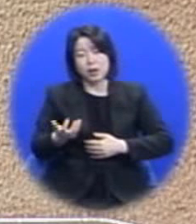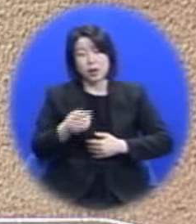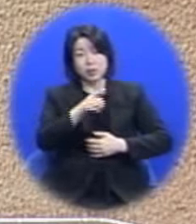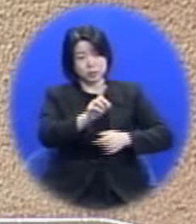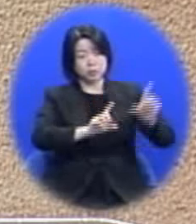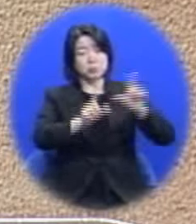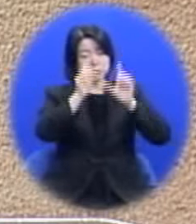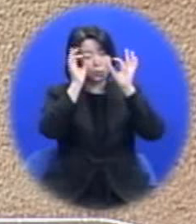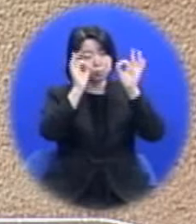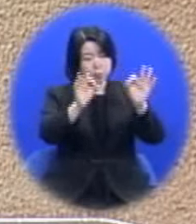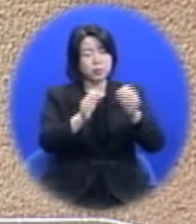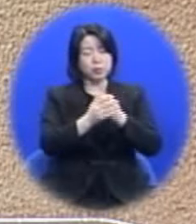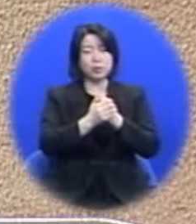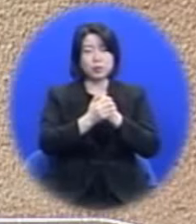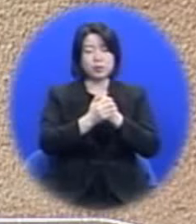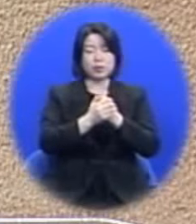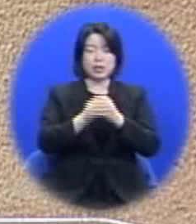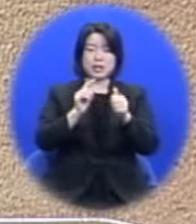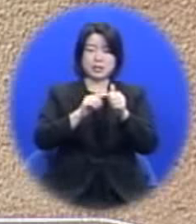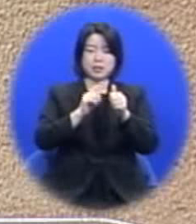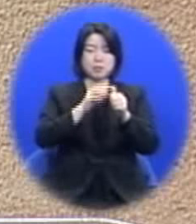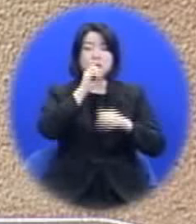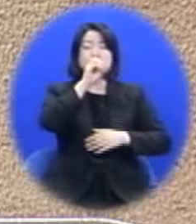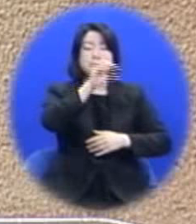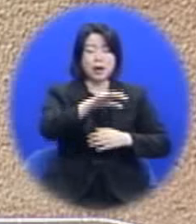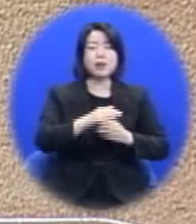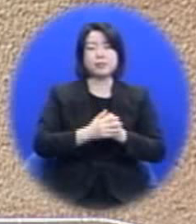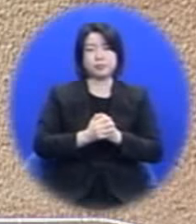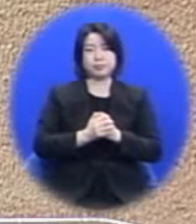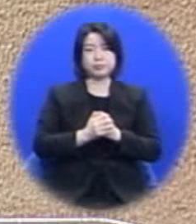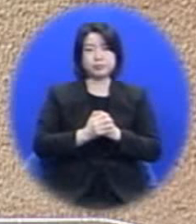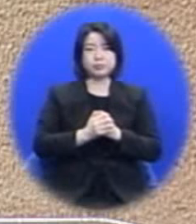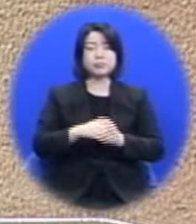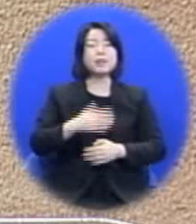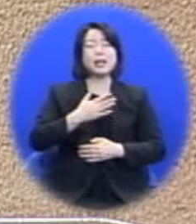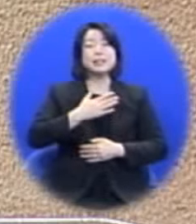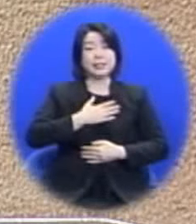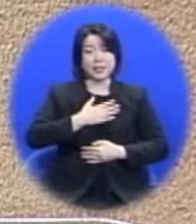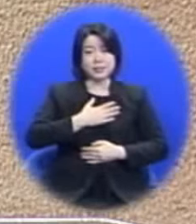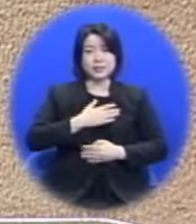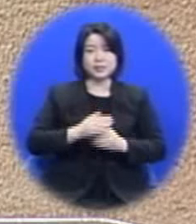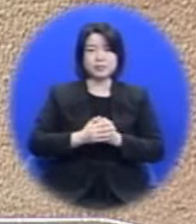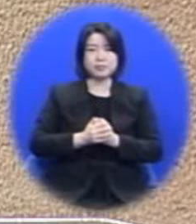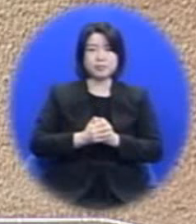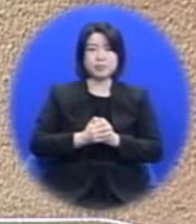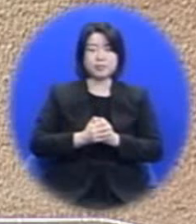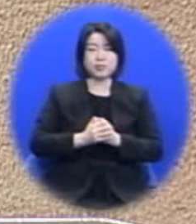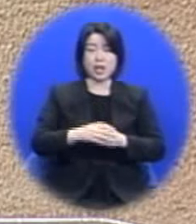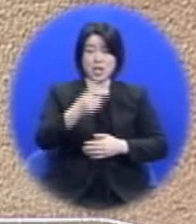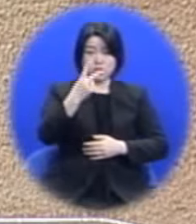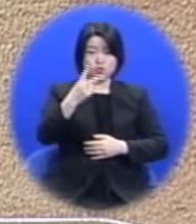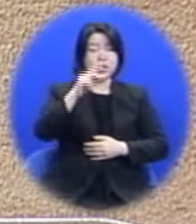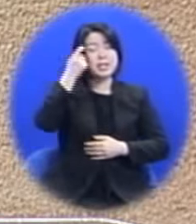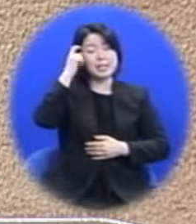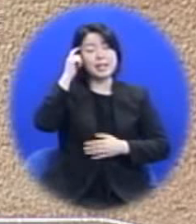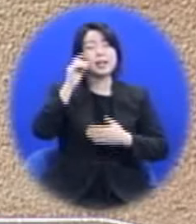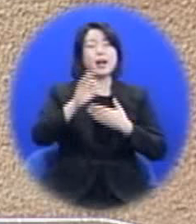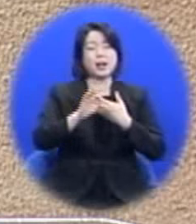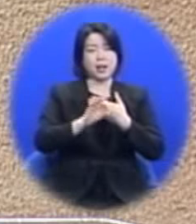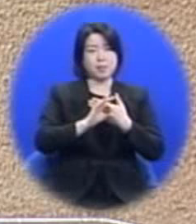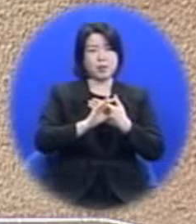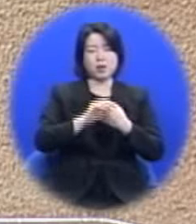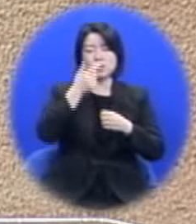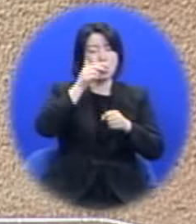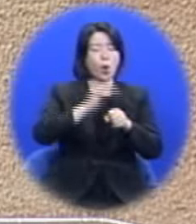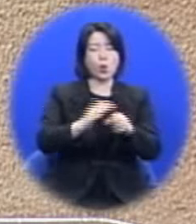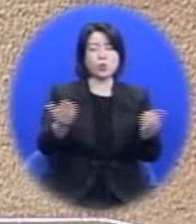보고 보다가 보다 못 해서 한마디 해 줬대요. 나는 두 가지만 생각하면 억울한